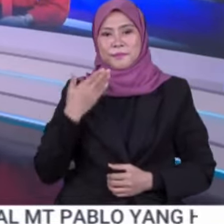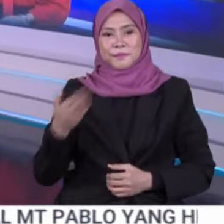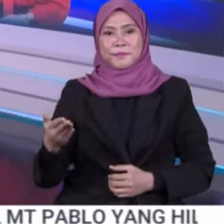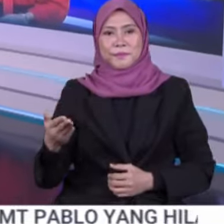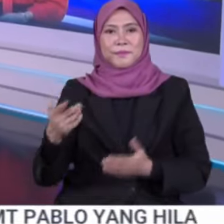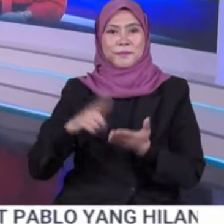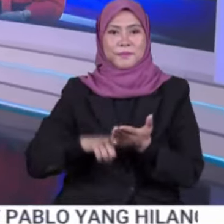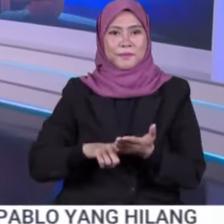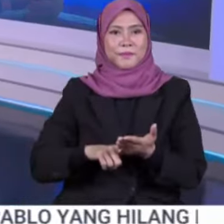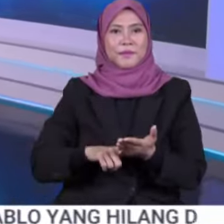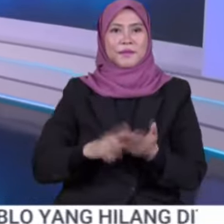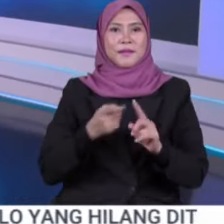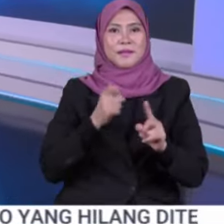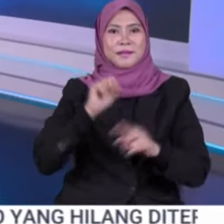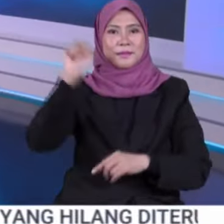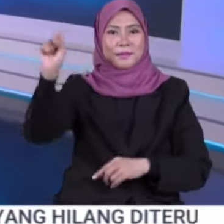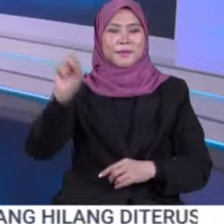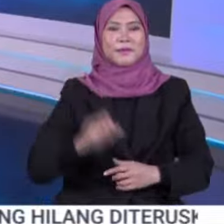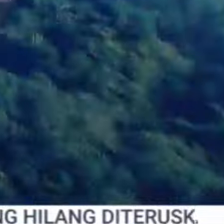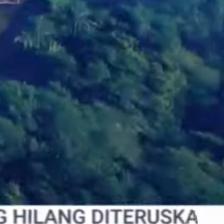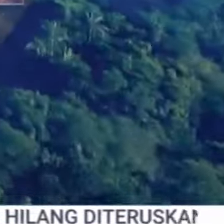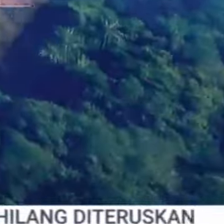dengan laporan-laporan dari Sabah.